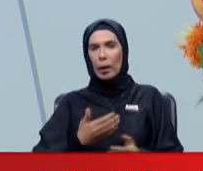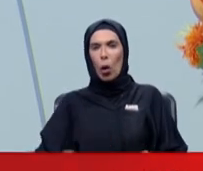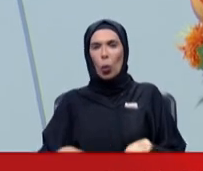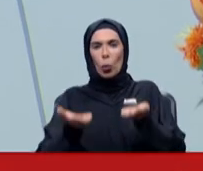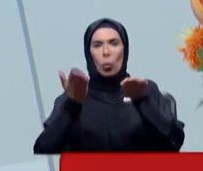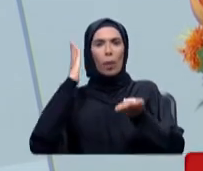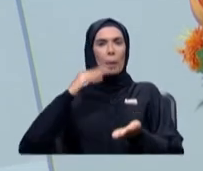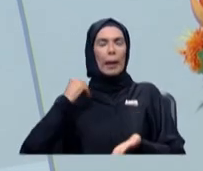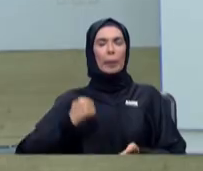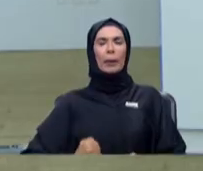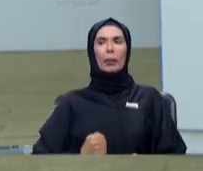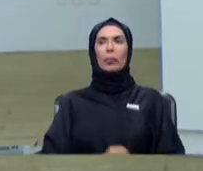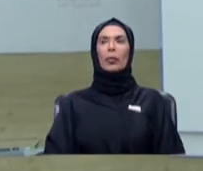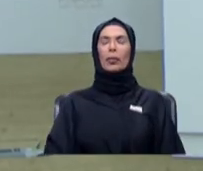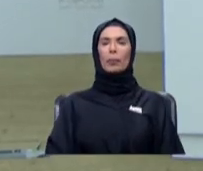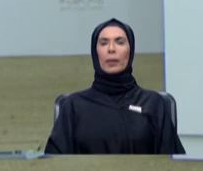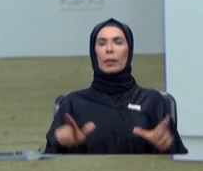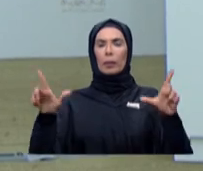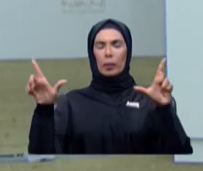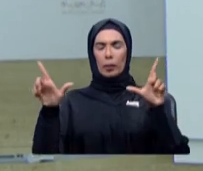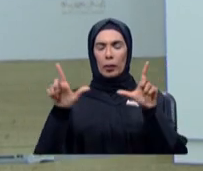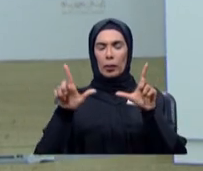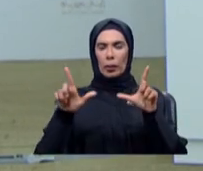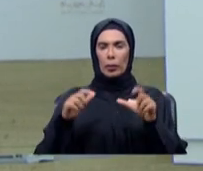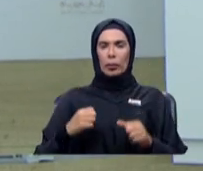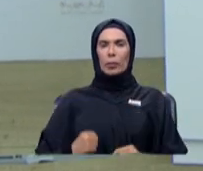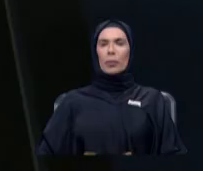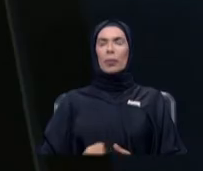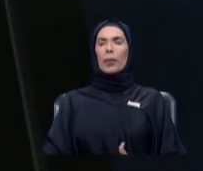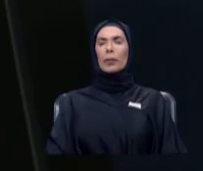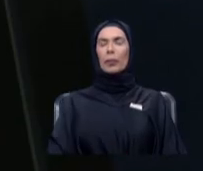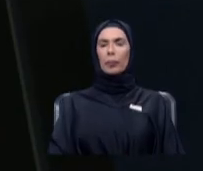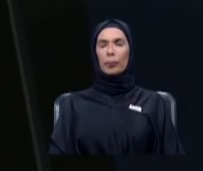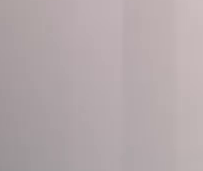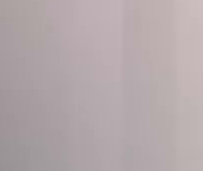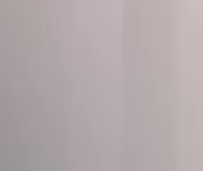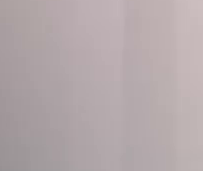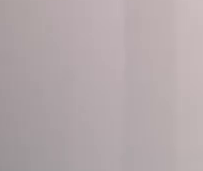البحرينية. سهر عصفور لمركز الأخبار، تلفزيون البحرين.